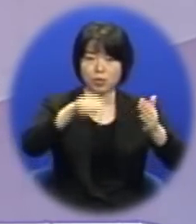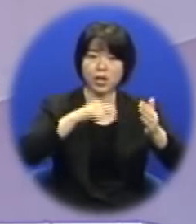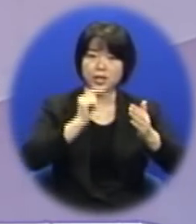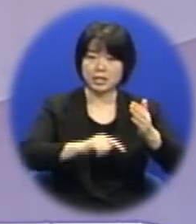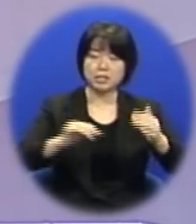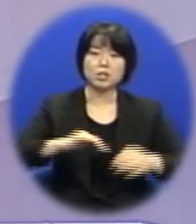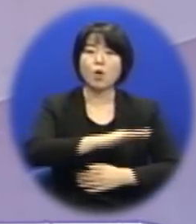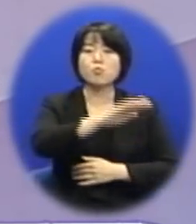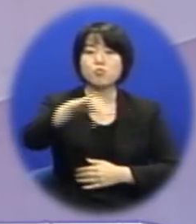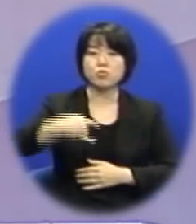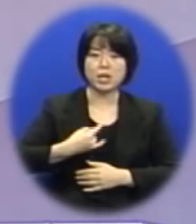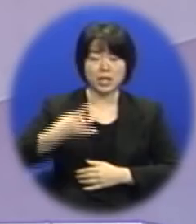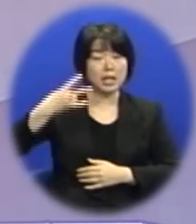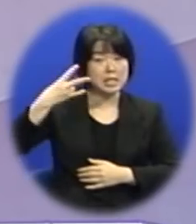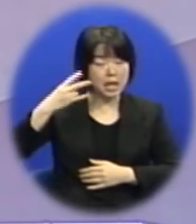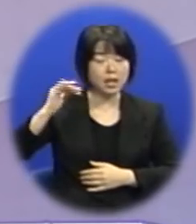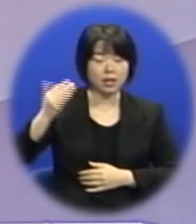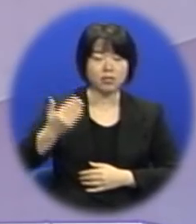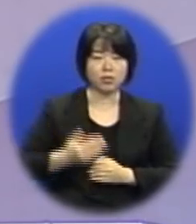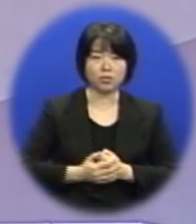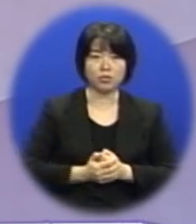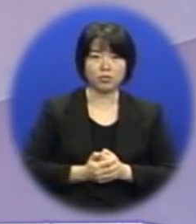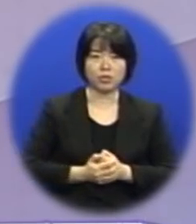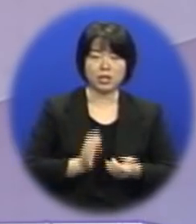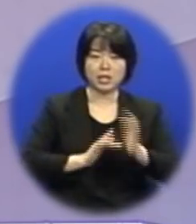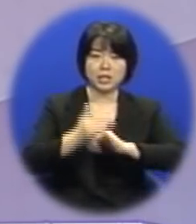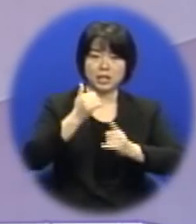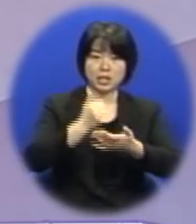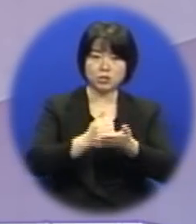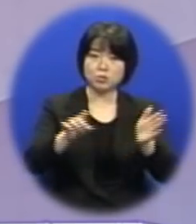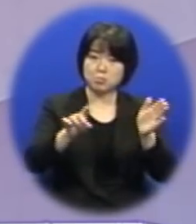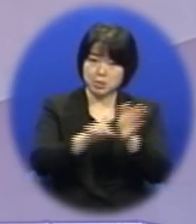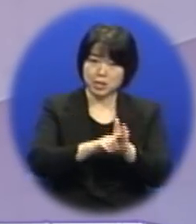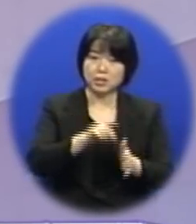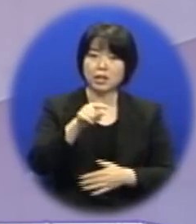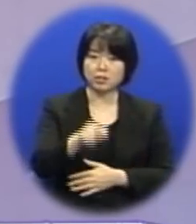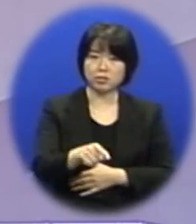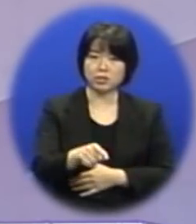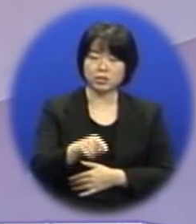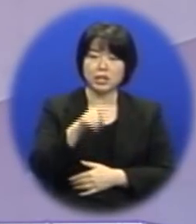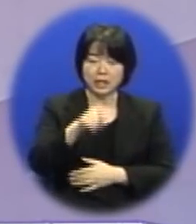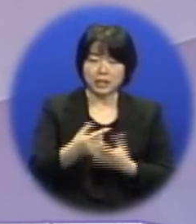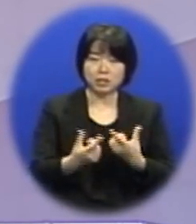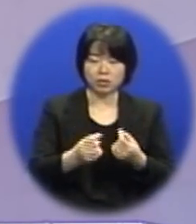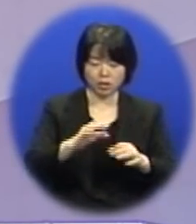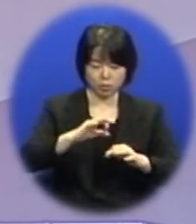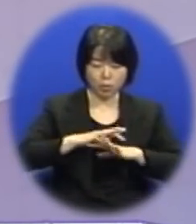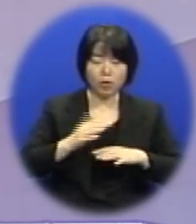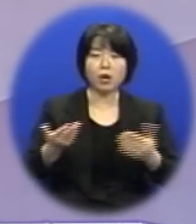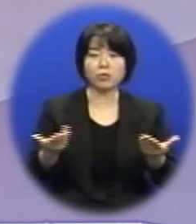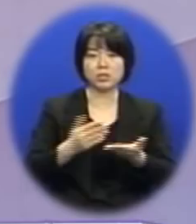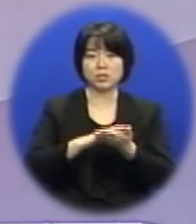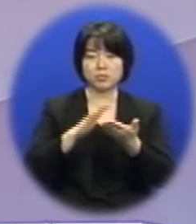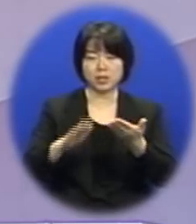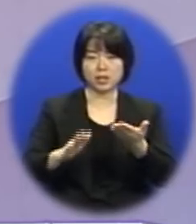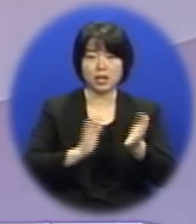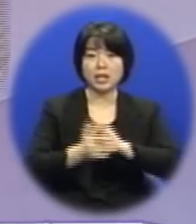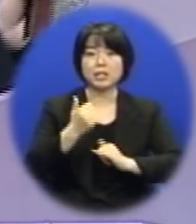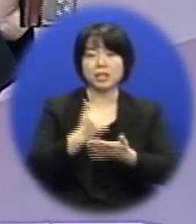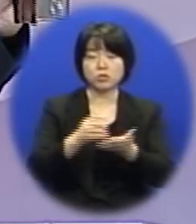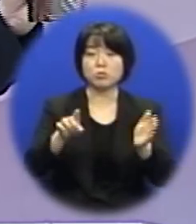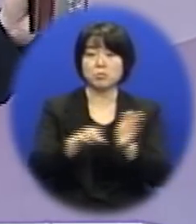우리에게 예가 된다. 예수님을 믿는다는 게 바로 이렇게 놀랍다는 거예요. 예수를 믿는